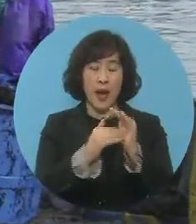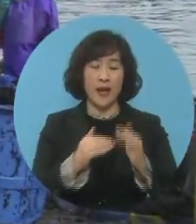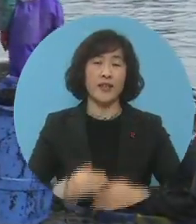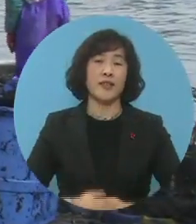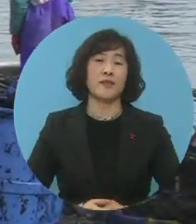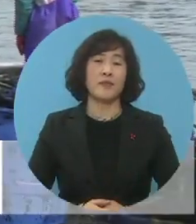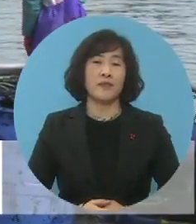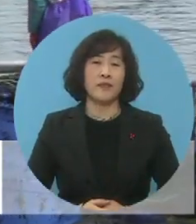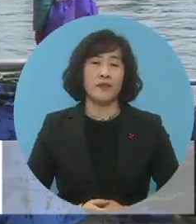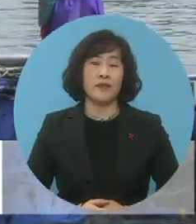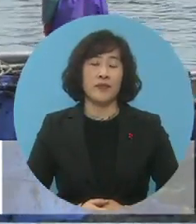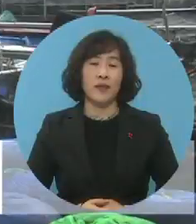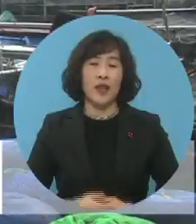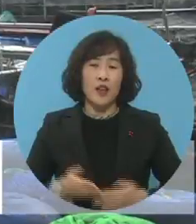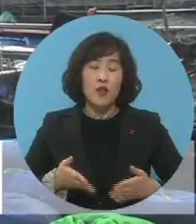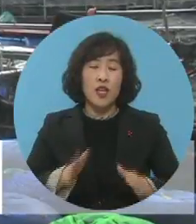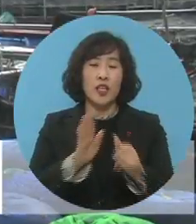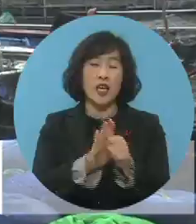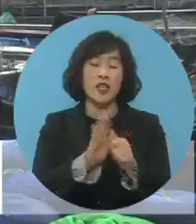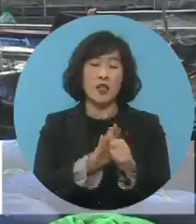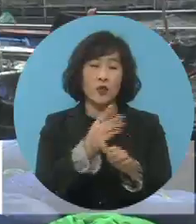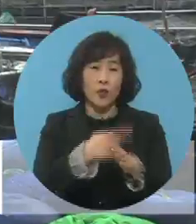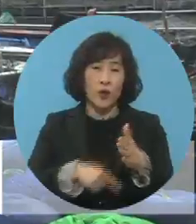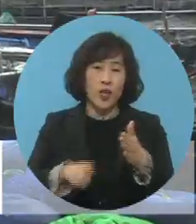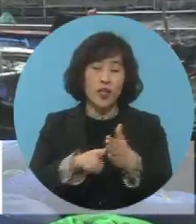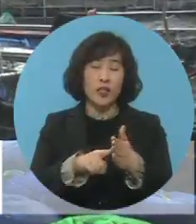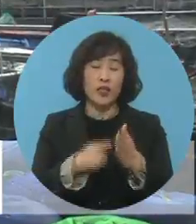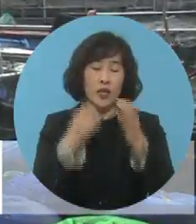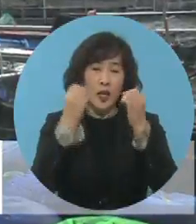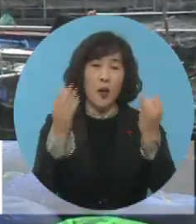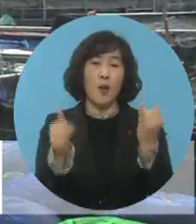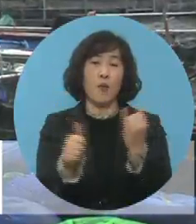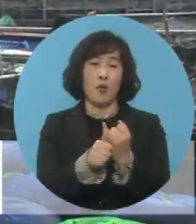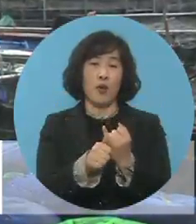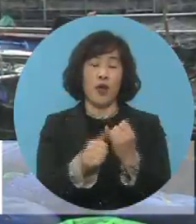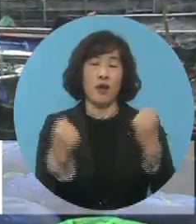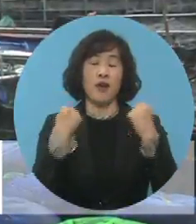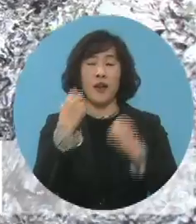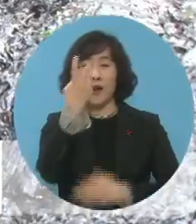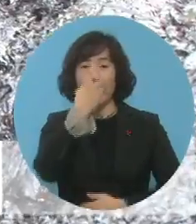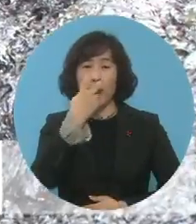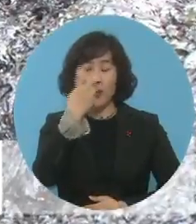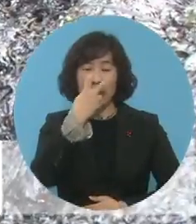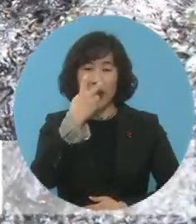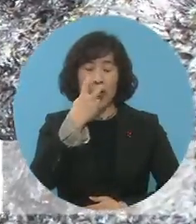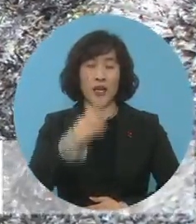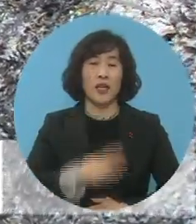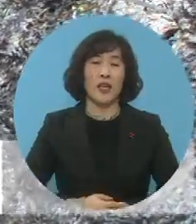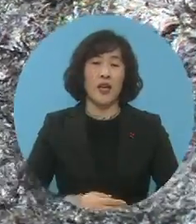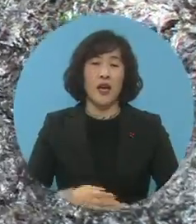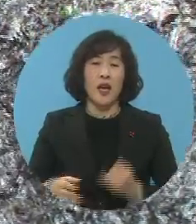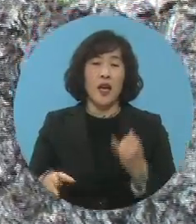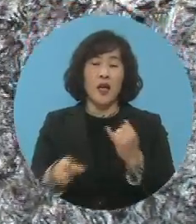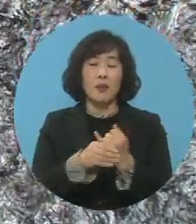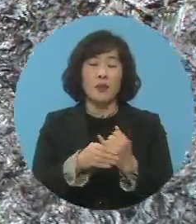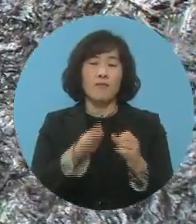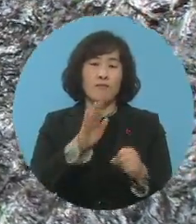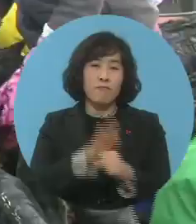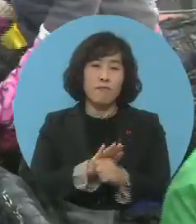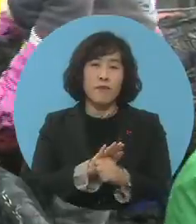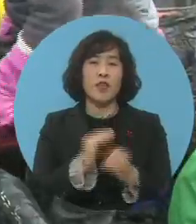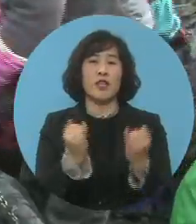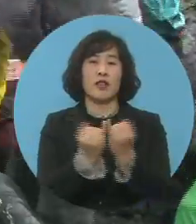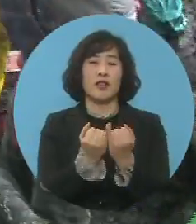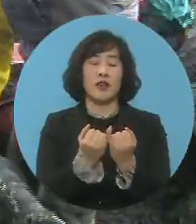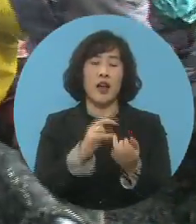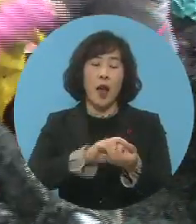김작황이 좋아 2018년산 전남김 생산액이 처음으로 4천억 원을 넘어설 것으로 보입니다. 올해는 김